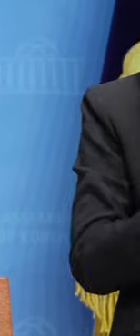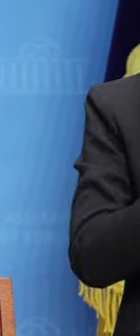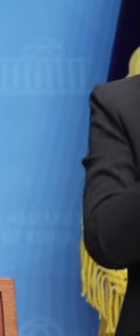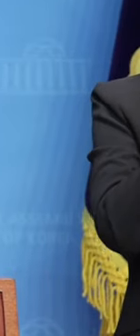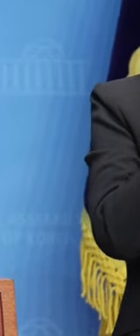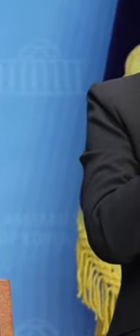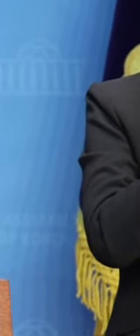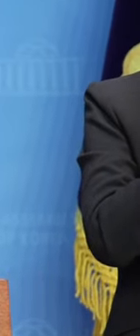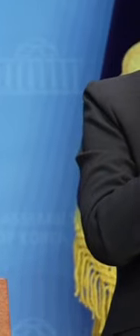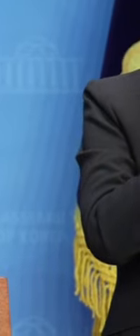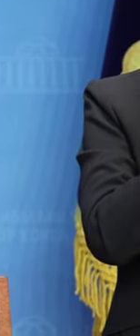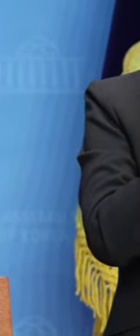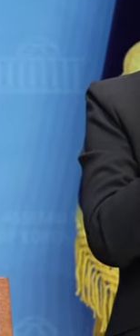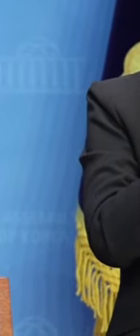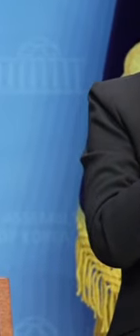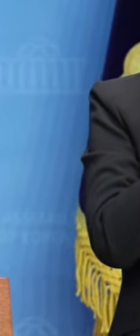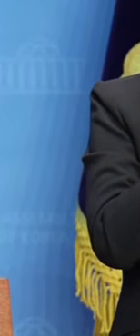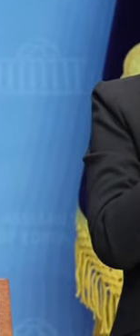없었고